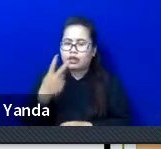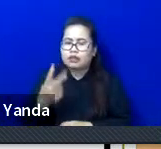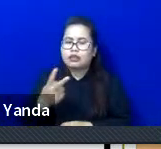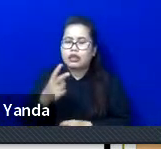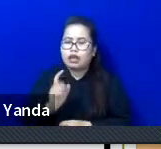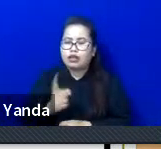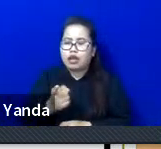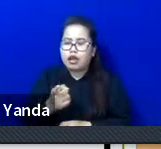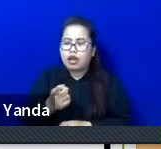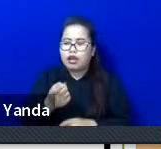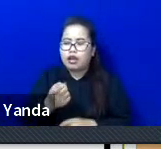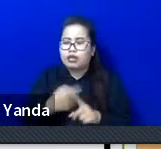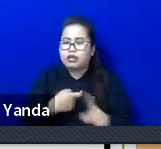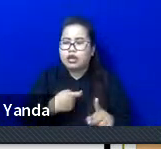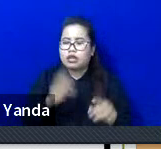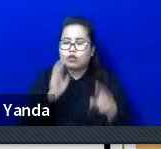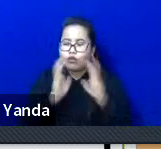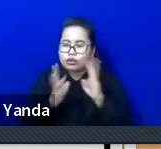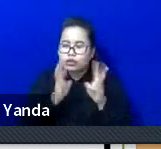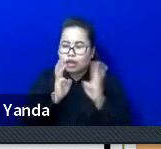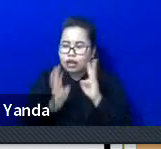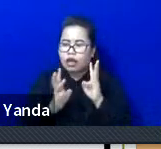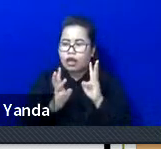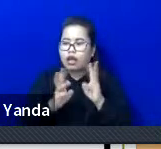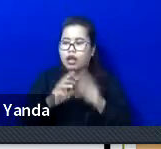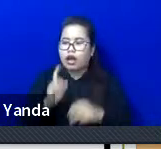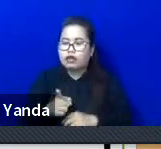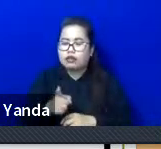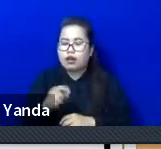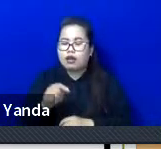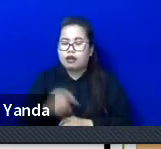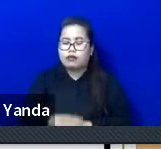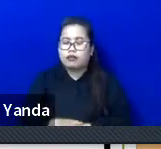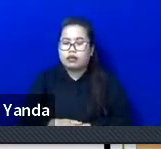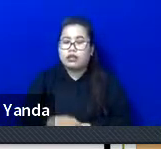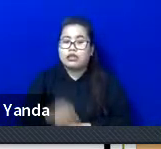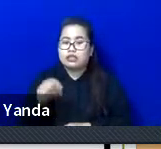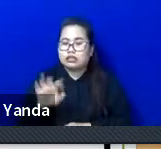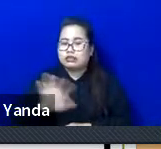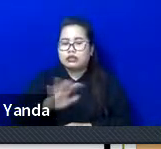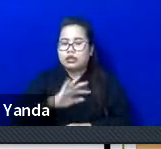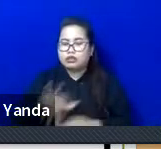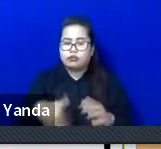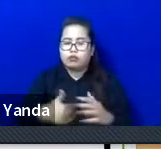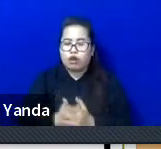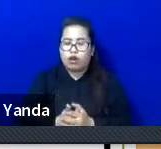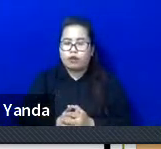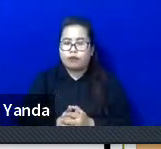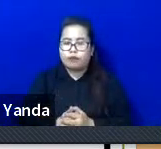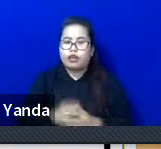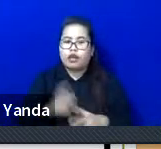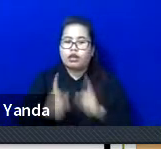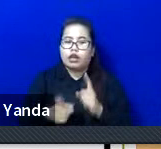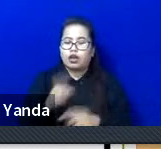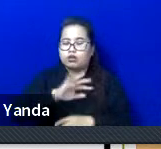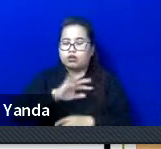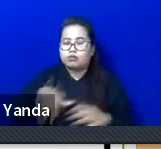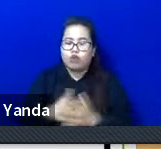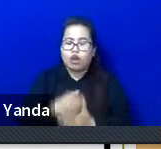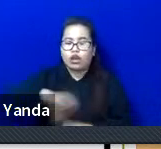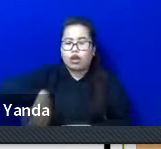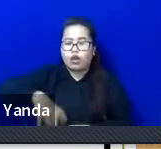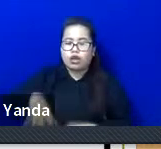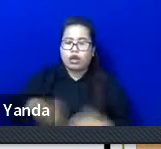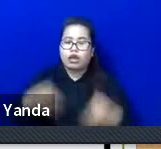dari wawancara, ya, interview, bahwa tidak semuanya keluarga tenaga kesehatan